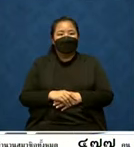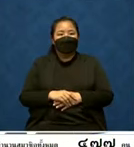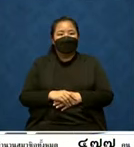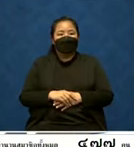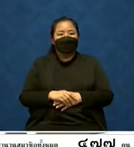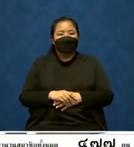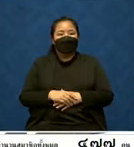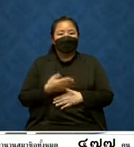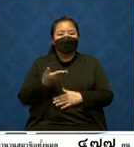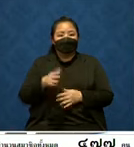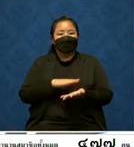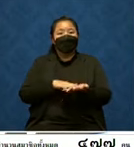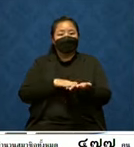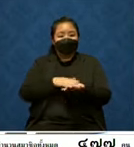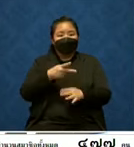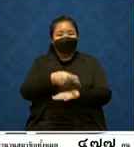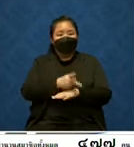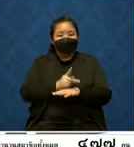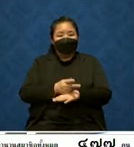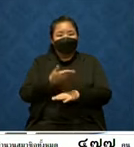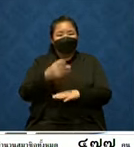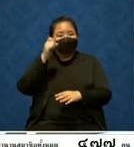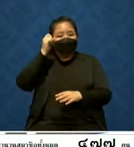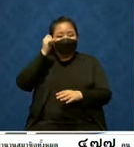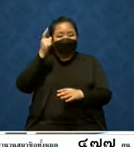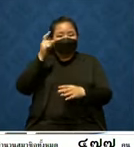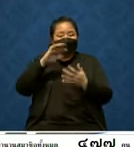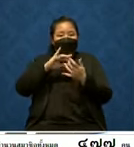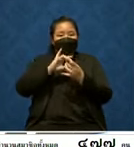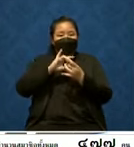ต้องขอประธานโทษท่านประธานนะฮะเดี๋ยวจะเข้าใจผิดพักเข้า